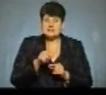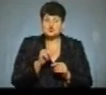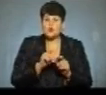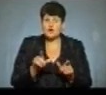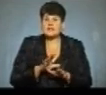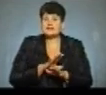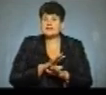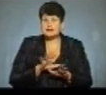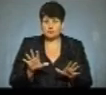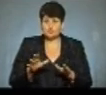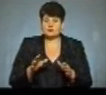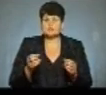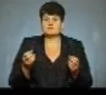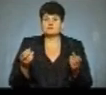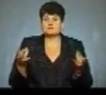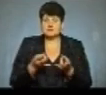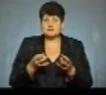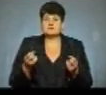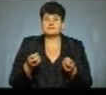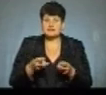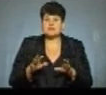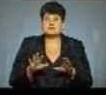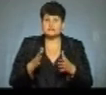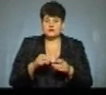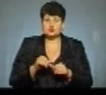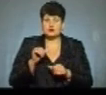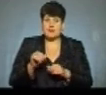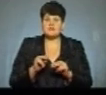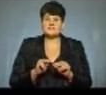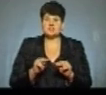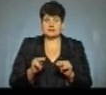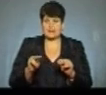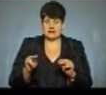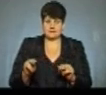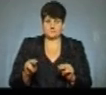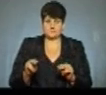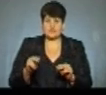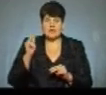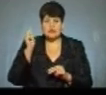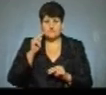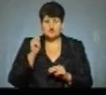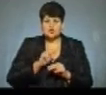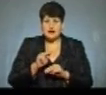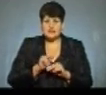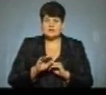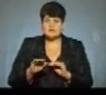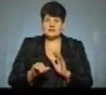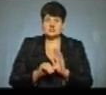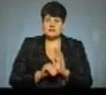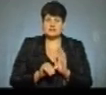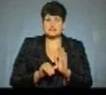було відповідних фахівців. Так склалося, що окремі вчителі навчали дітей з